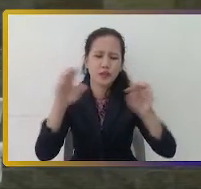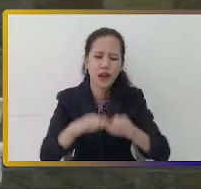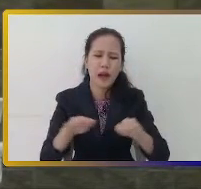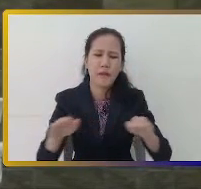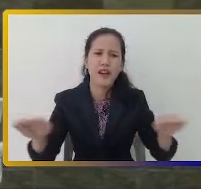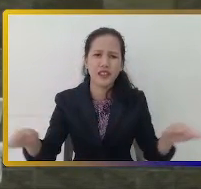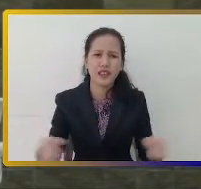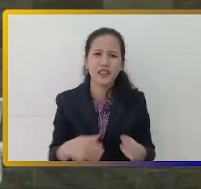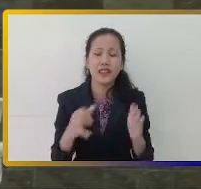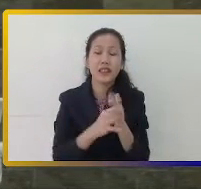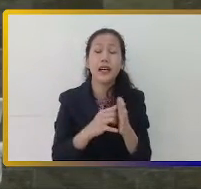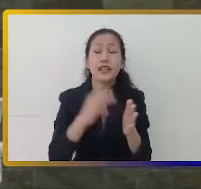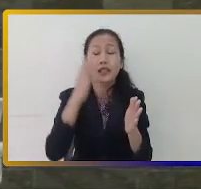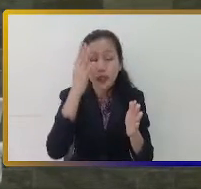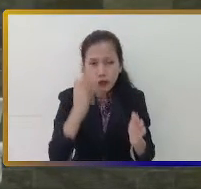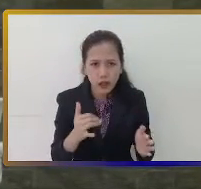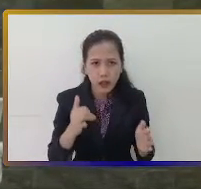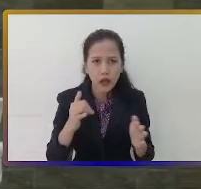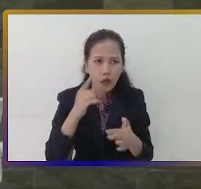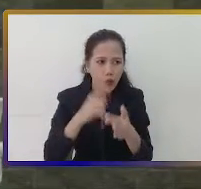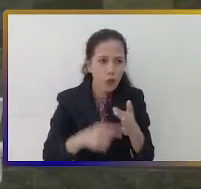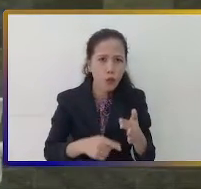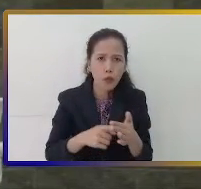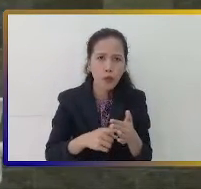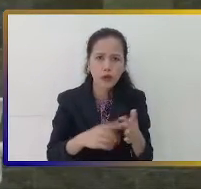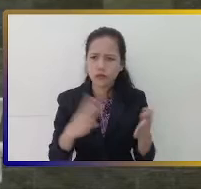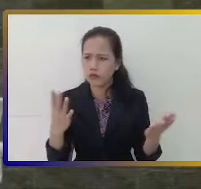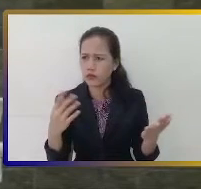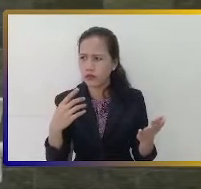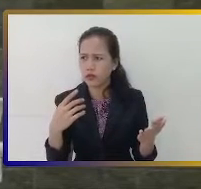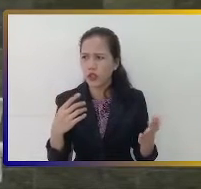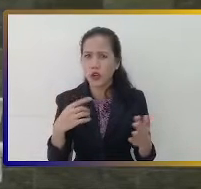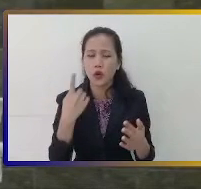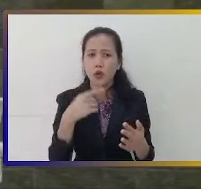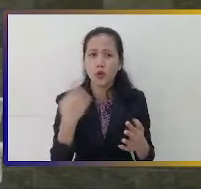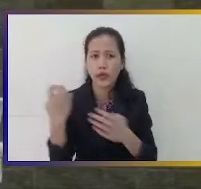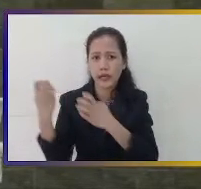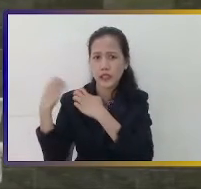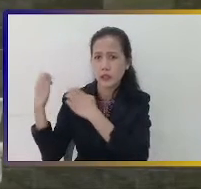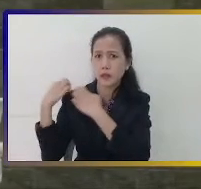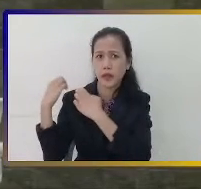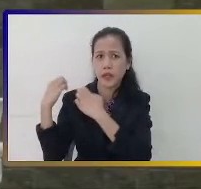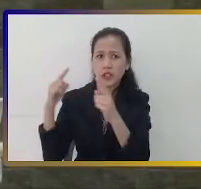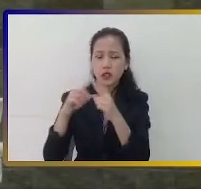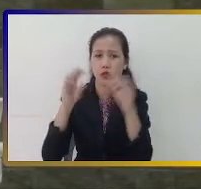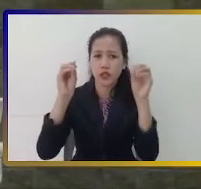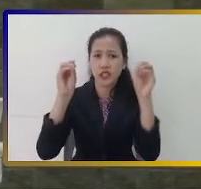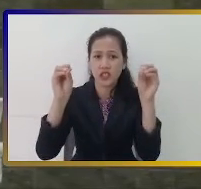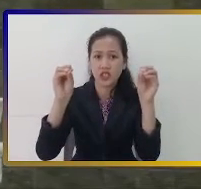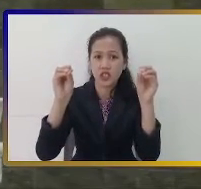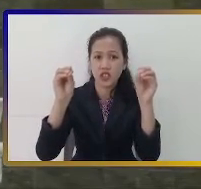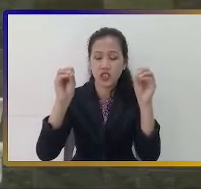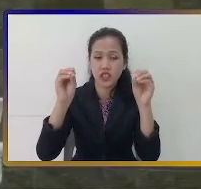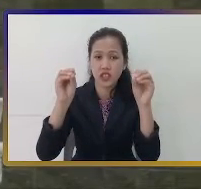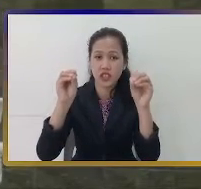Kaya, kapatid, ano po ang inaasahan at sino po ang inaasahan ng mga anak na magtuturo sa kanila? Barkada.